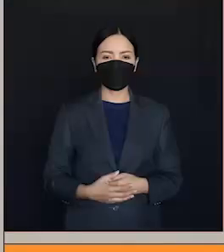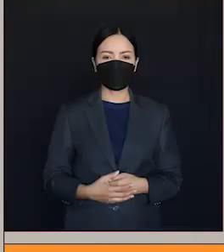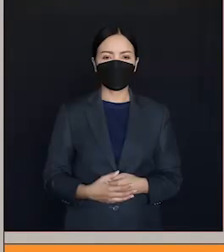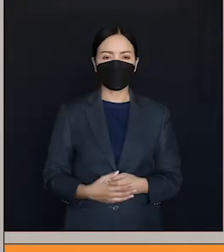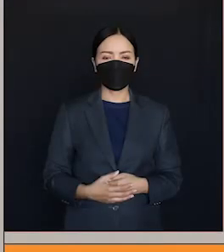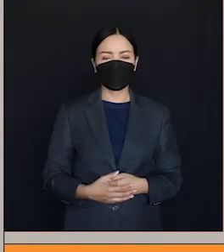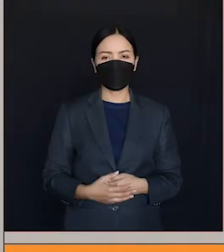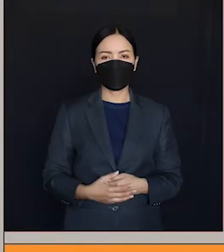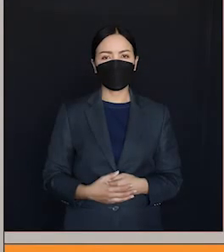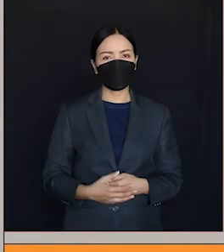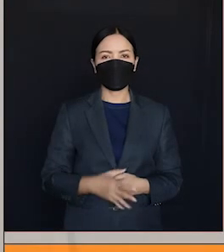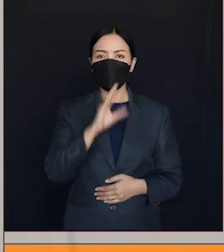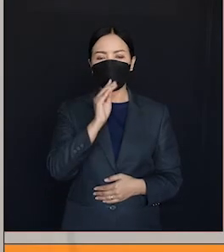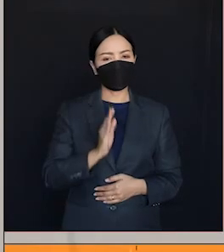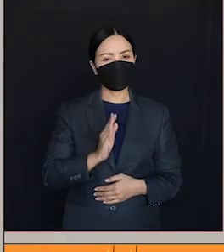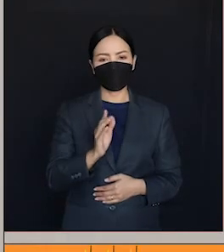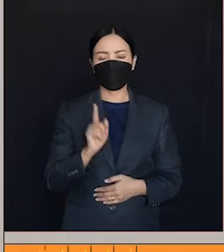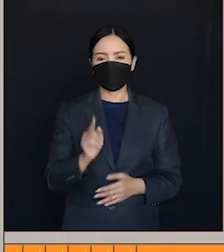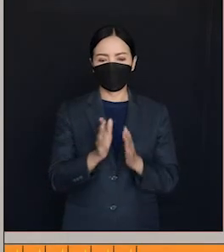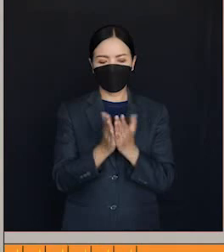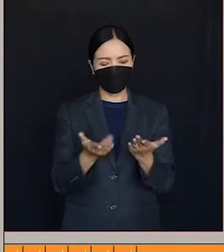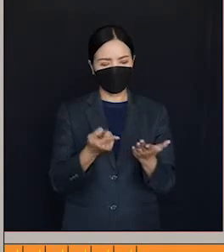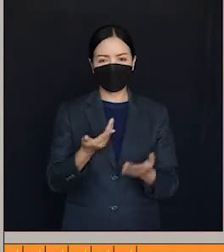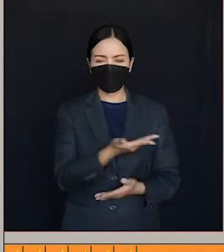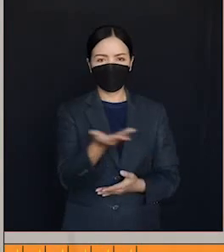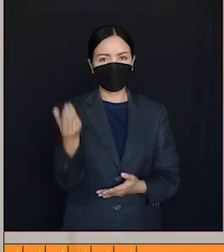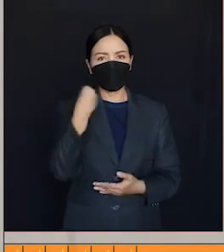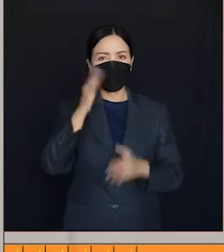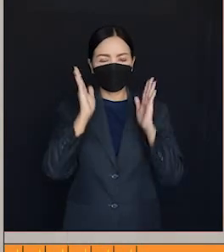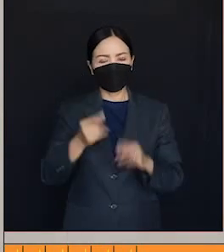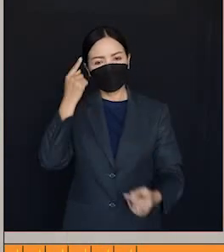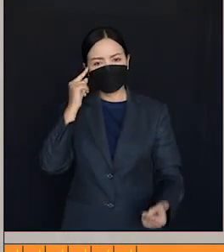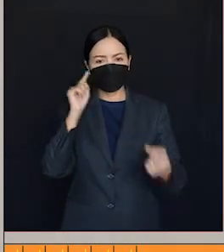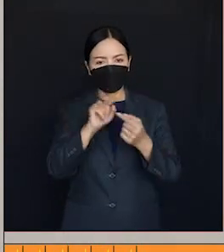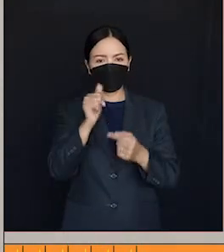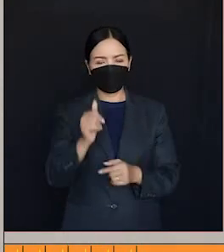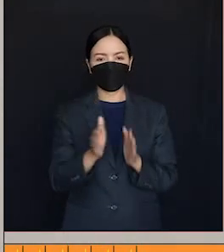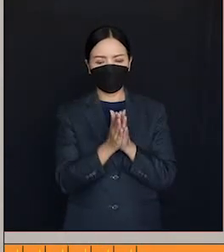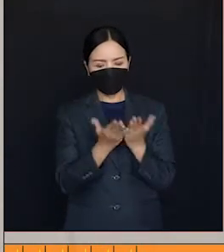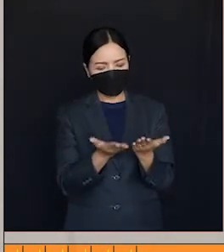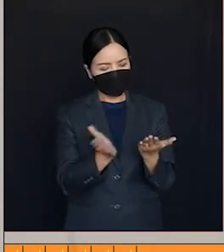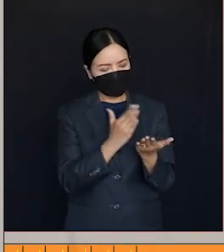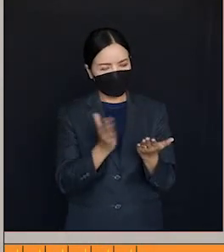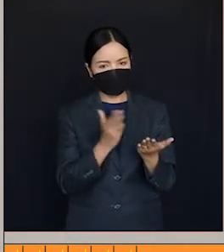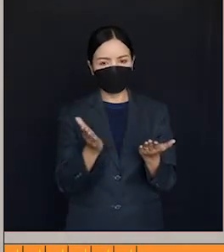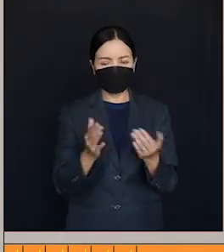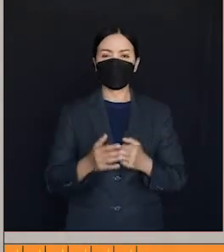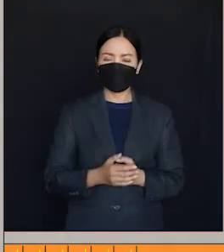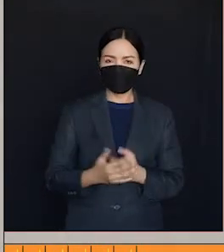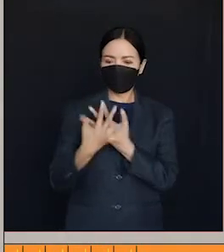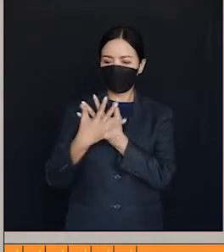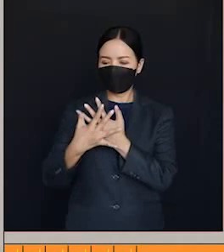คือพูดตรงๆนะคะก็เป็นแบบหนังสือเพื่อทุกคนจริงๆเพราะว่ามีทั้งรหัสจักรานะคะ